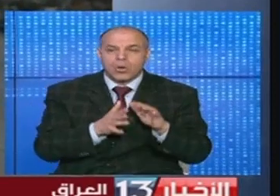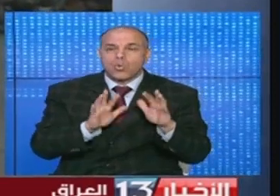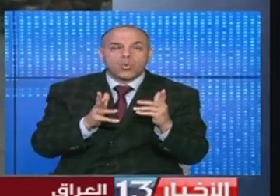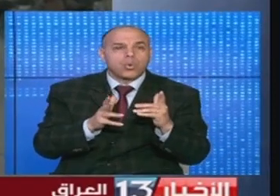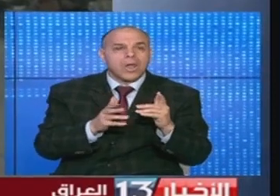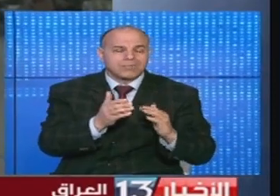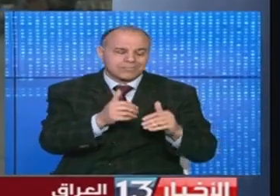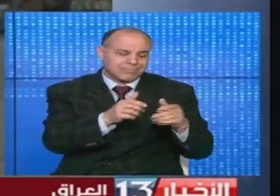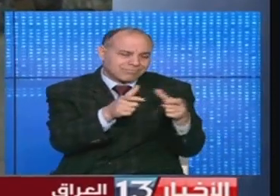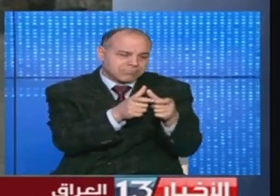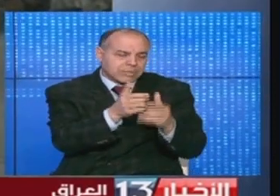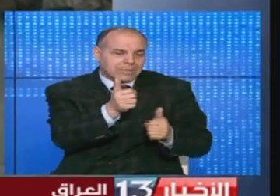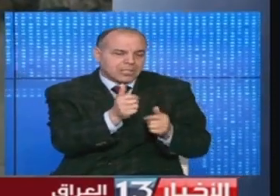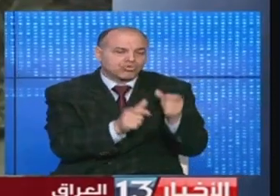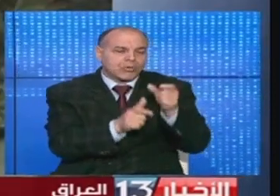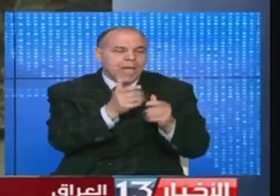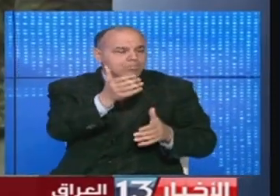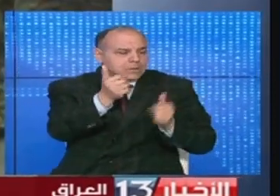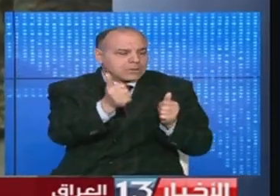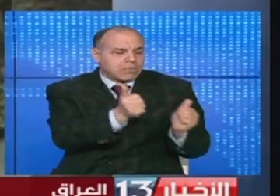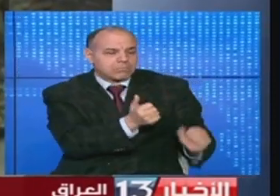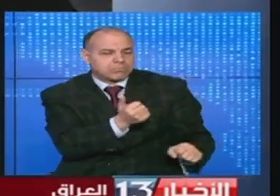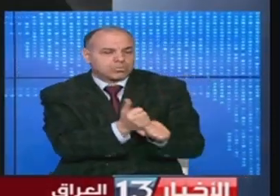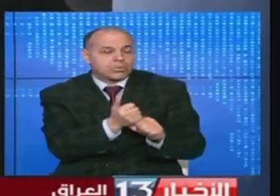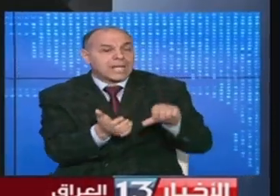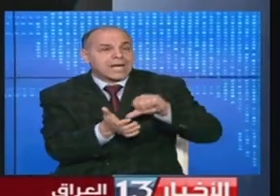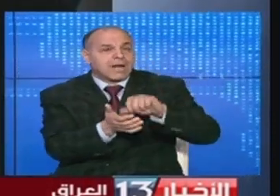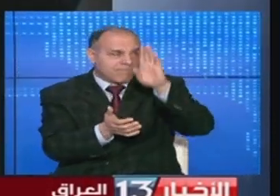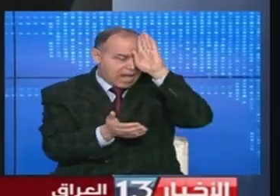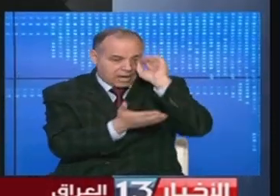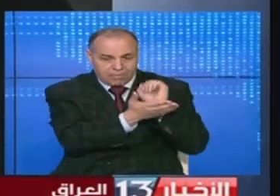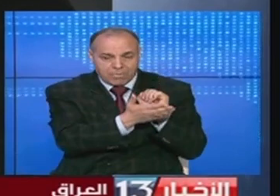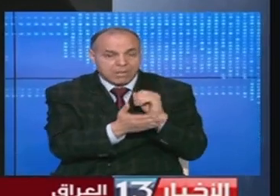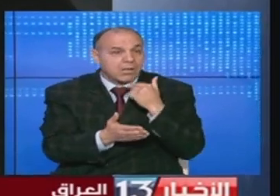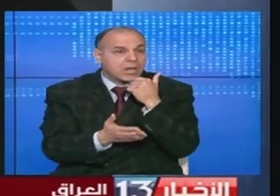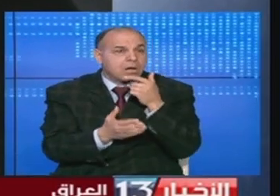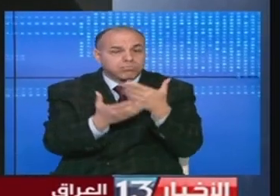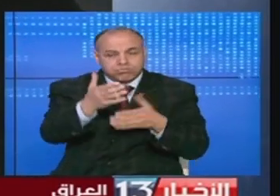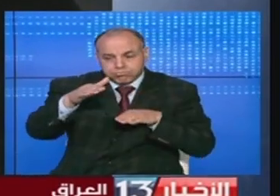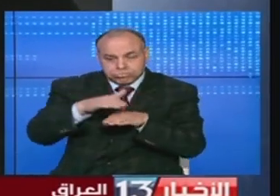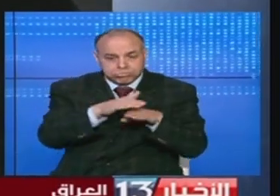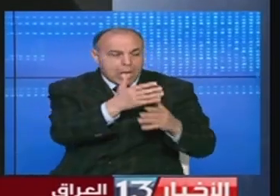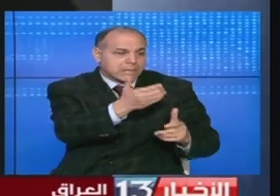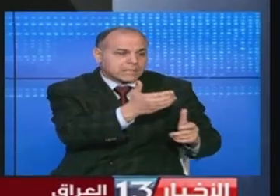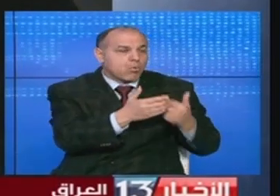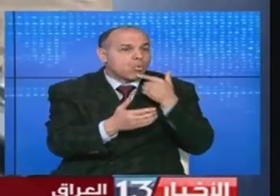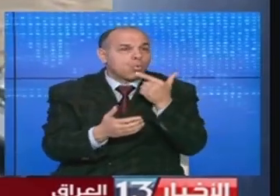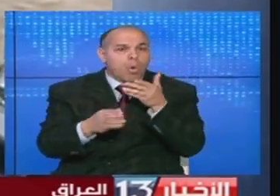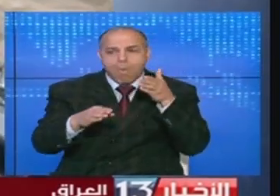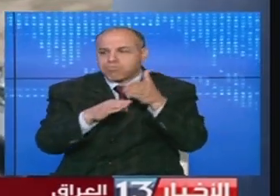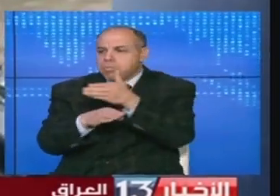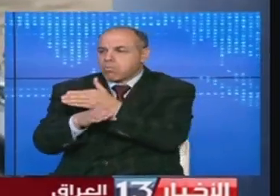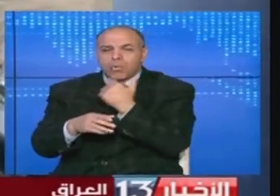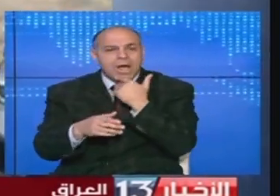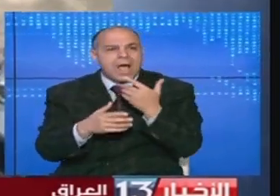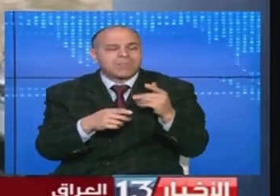كتائب تابعه ل جماعه مسلحه مدعومه من ايران في العراق ومنها مخازن اسلحه استخدمت في هجمات على